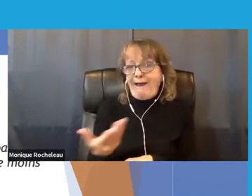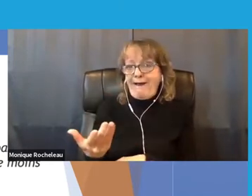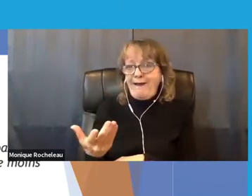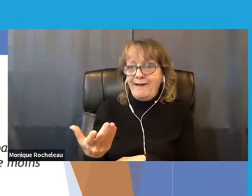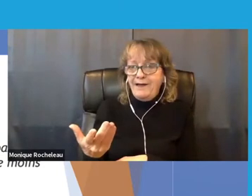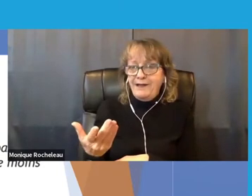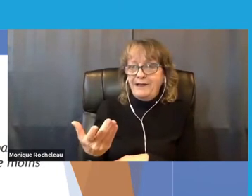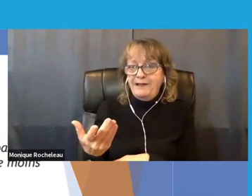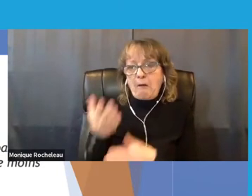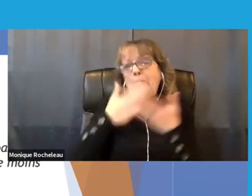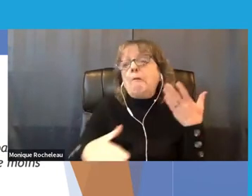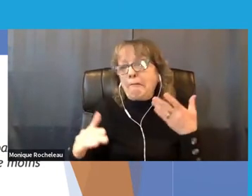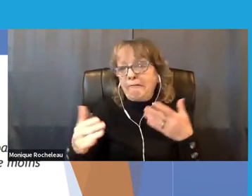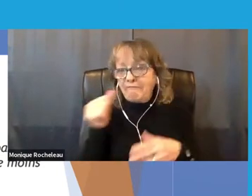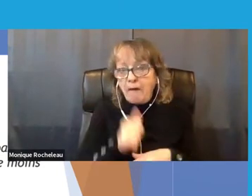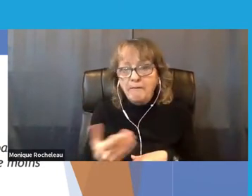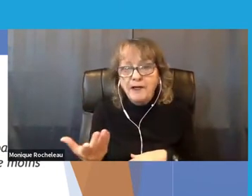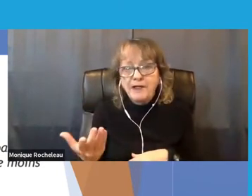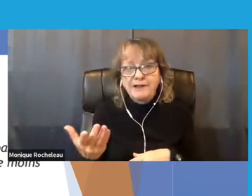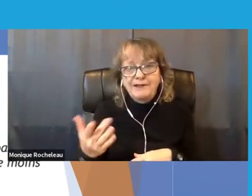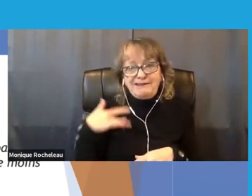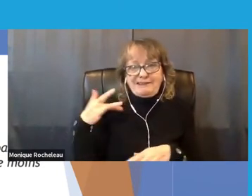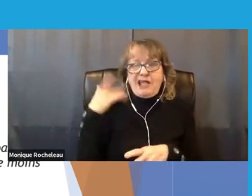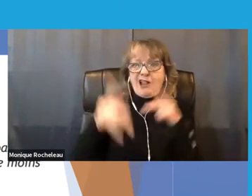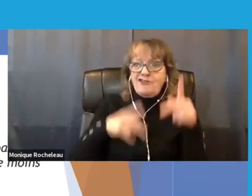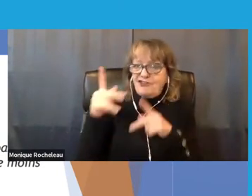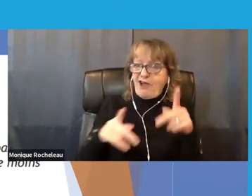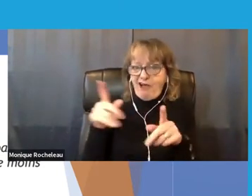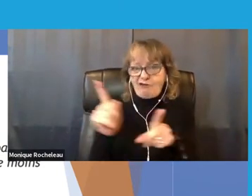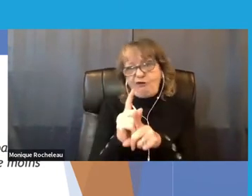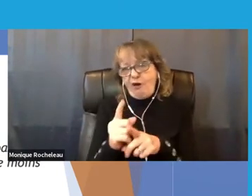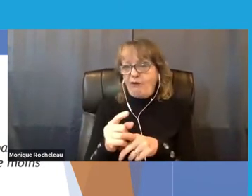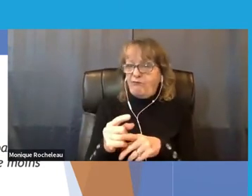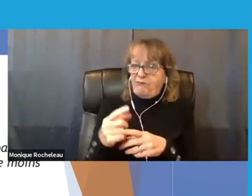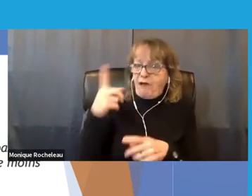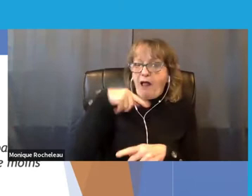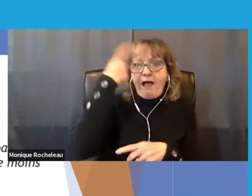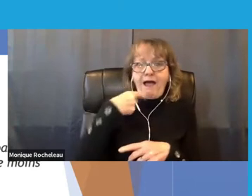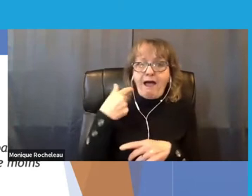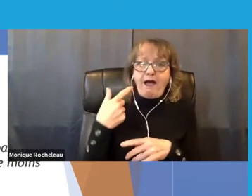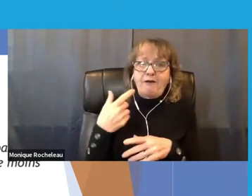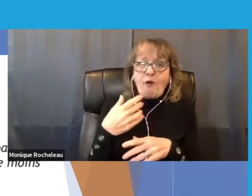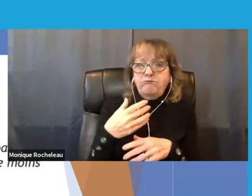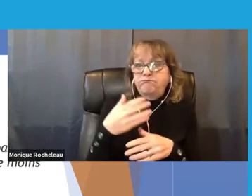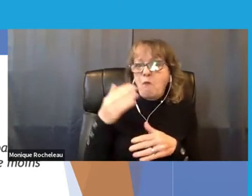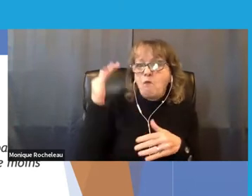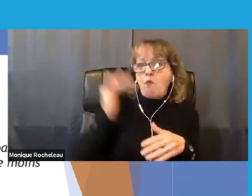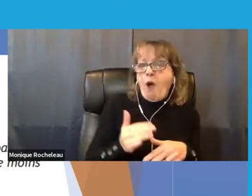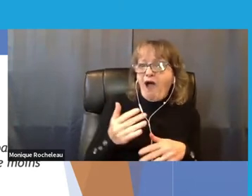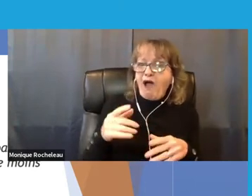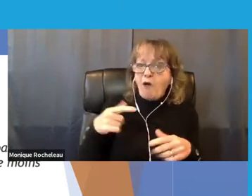entière. Je sens que les gens te traitent comme moins que, comme si tu n'étais pas